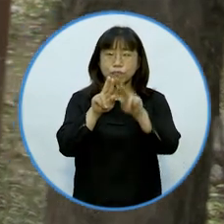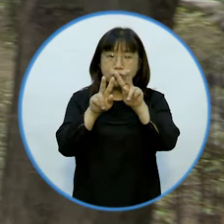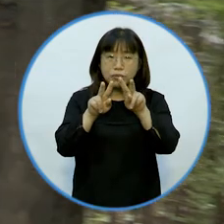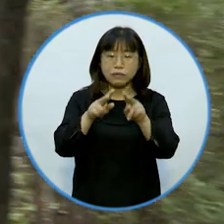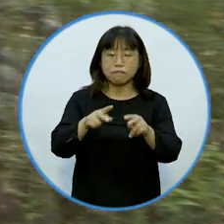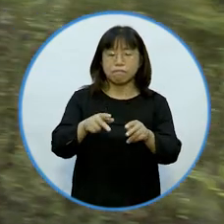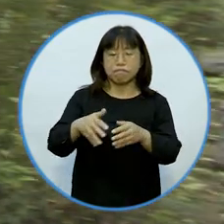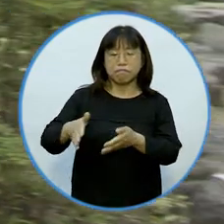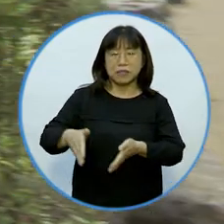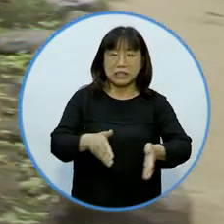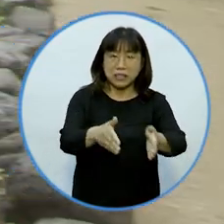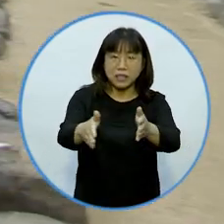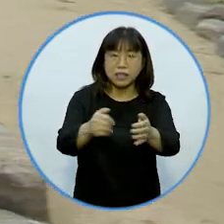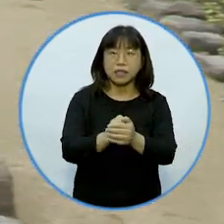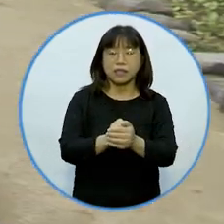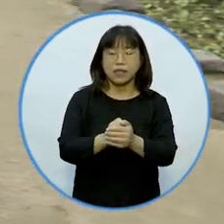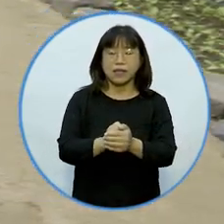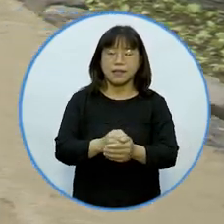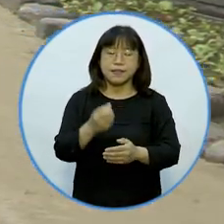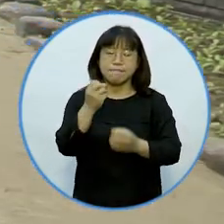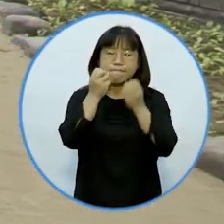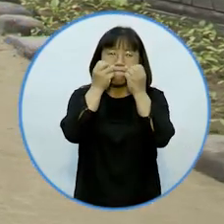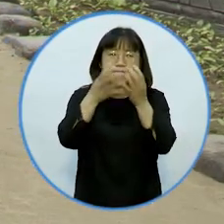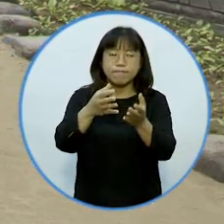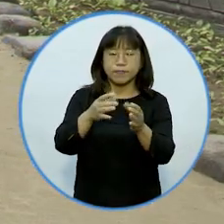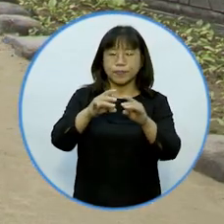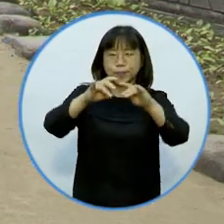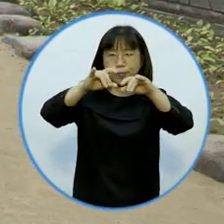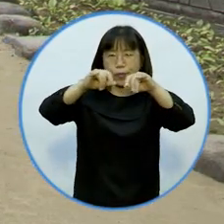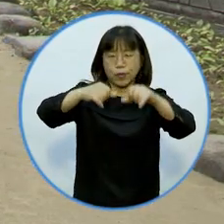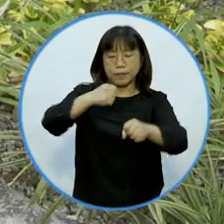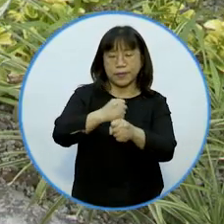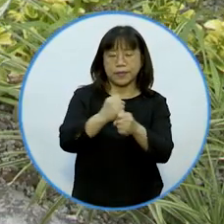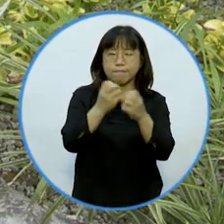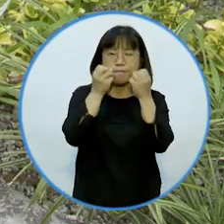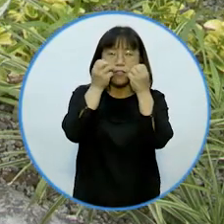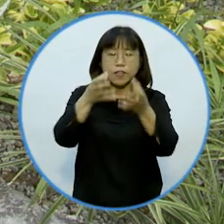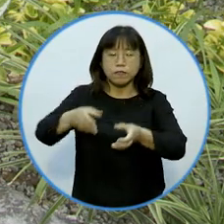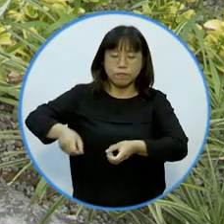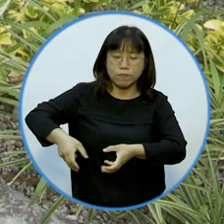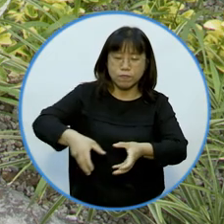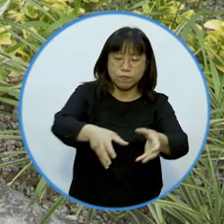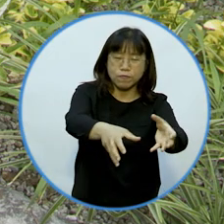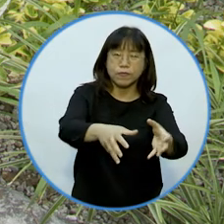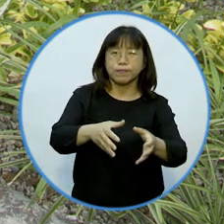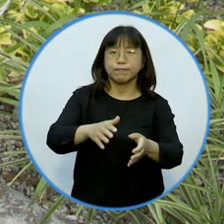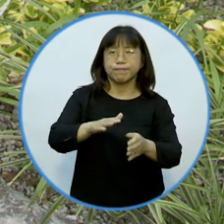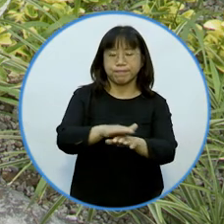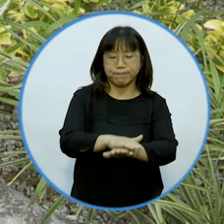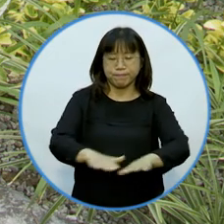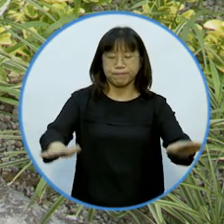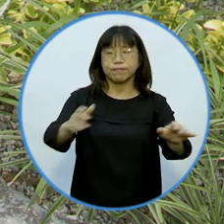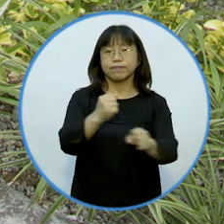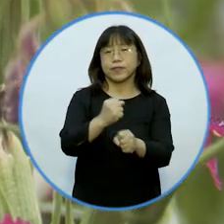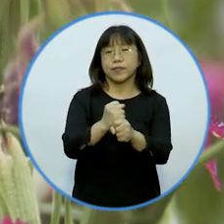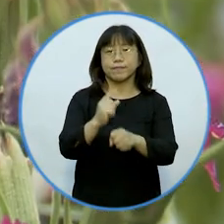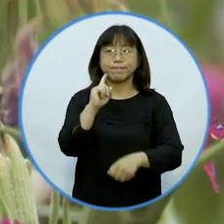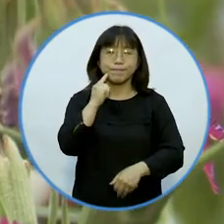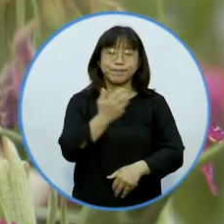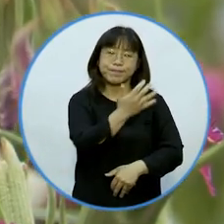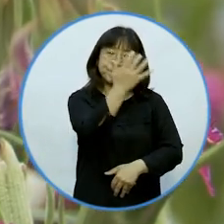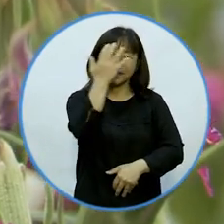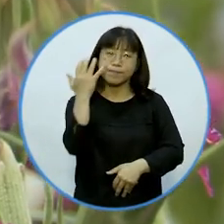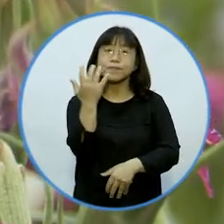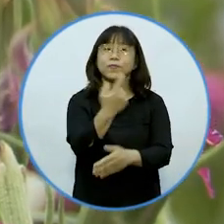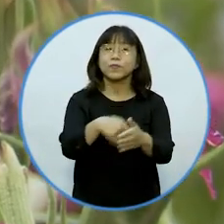갈라진 콘크리트 산책로는 친환경 소재인 규사와 마사토를 이용해 정비했으며 아름다운 경관을